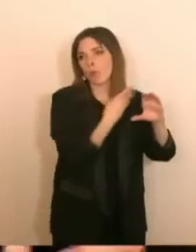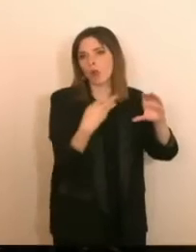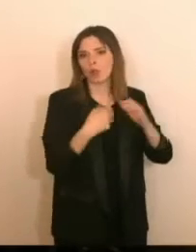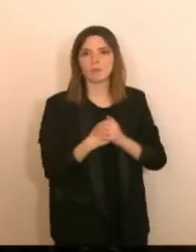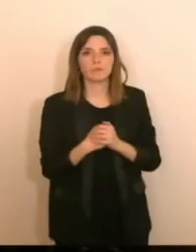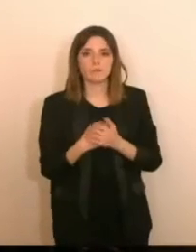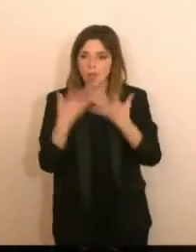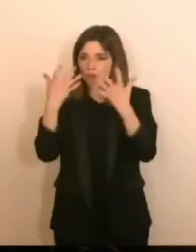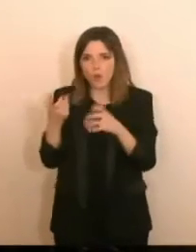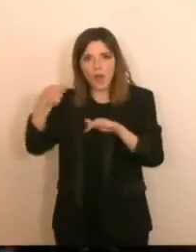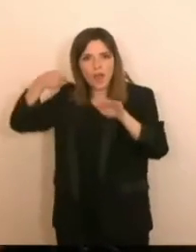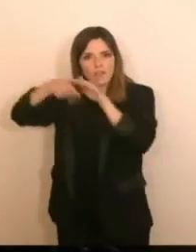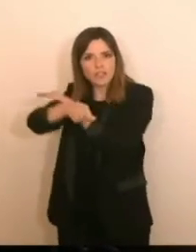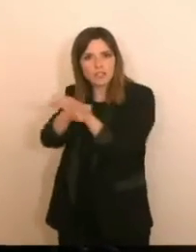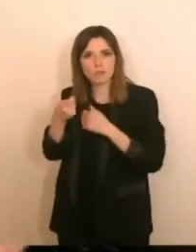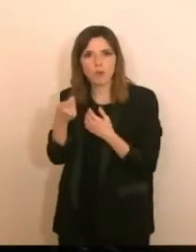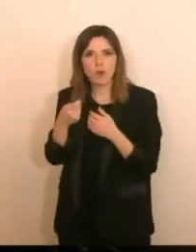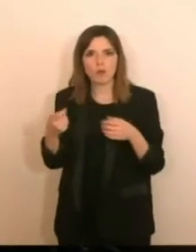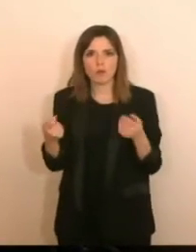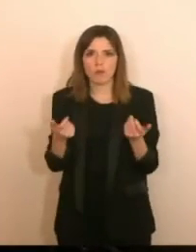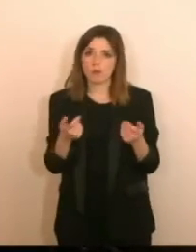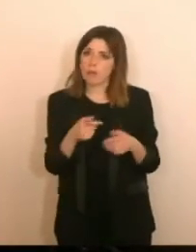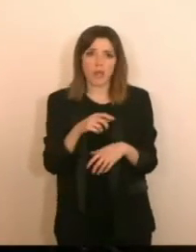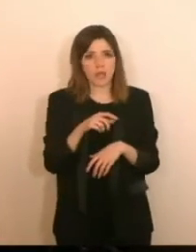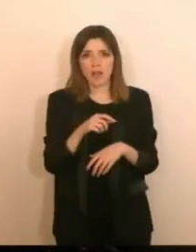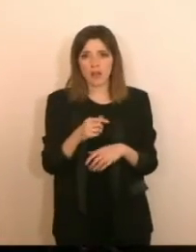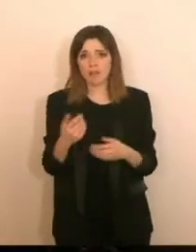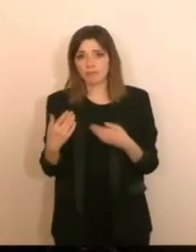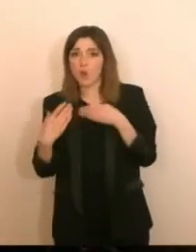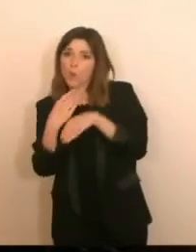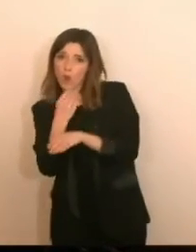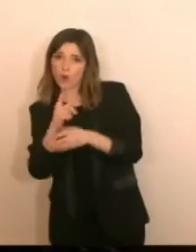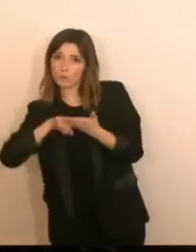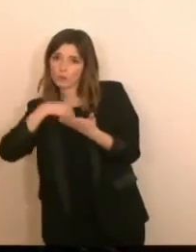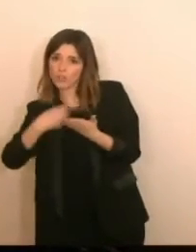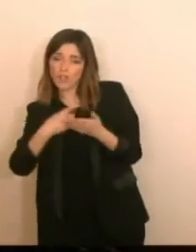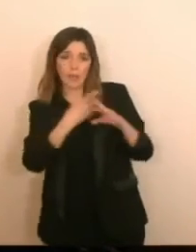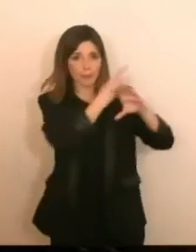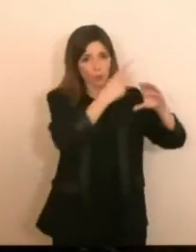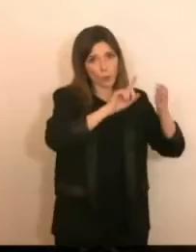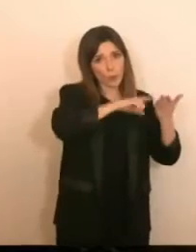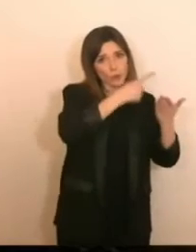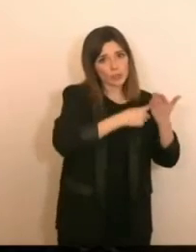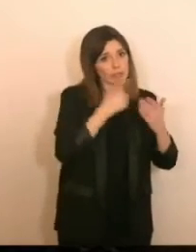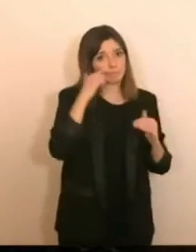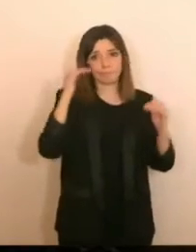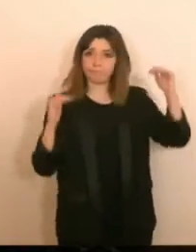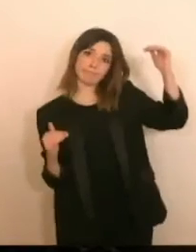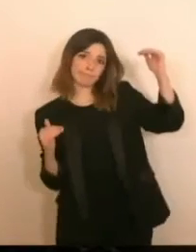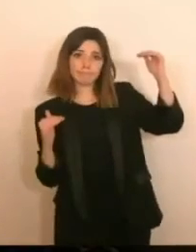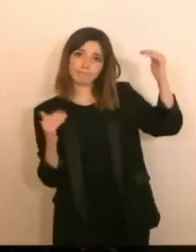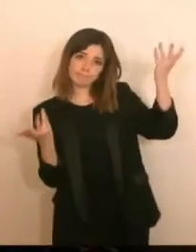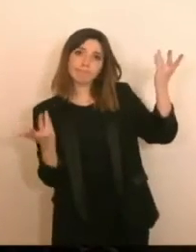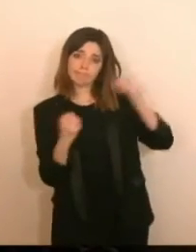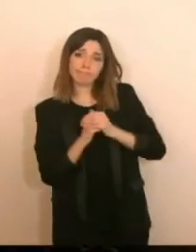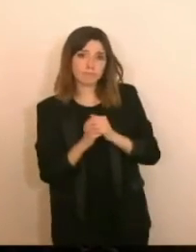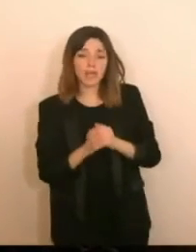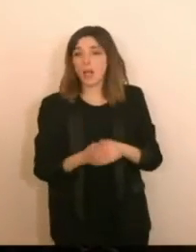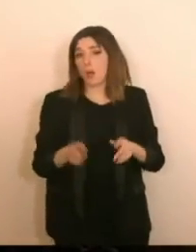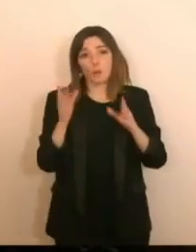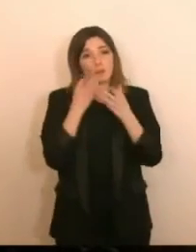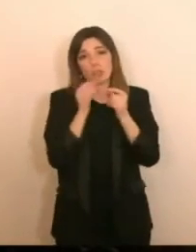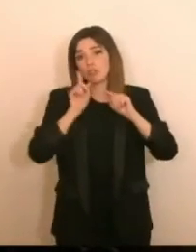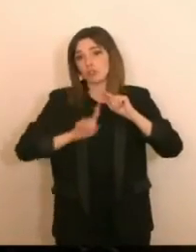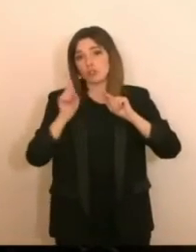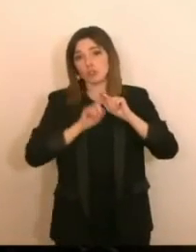vous rajoutez un zéros sur le chèque entre la ville et la métropole vous voulez vraiment agir sur l'écologie vous ferez rien avec la ville vous pouvez faire beaucoup avec la métropole